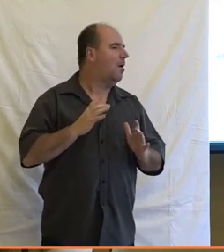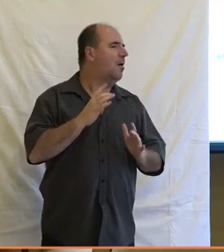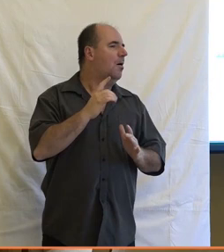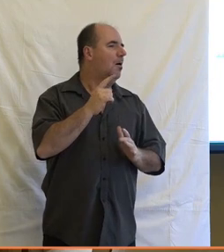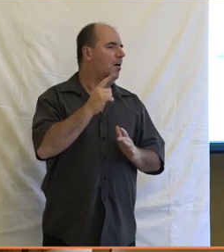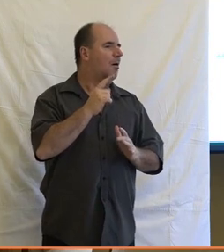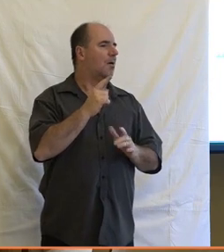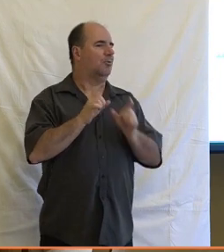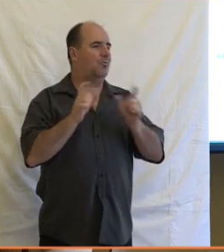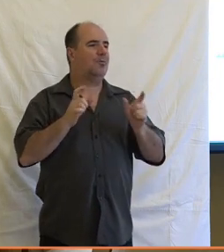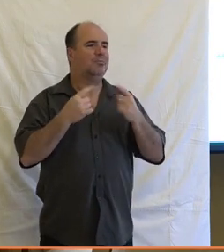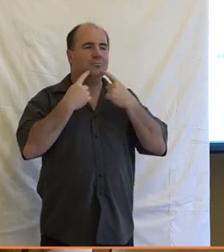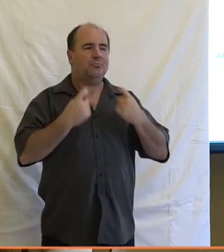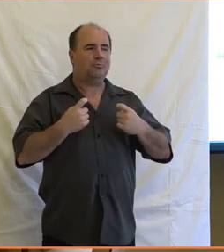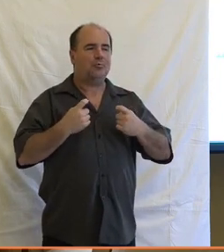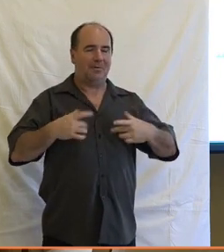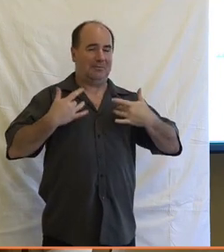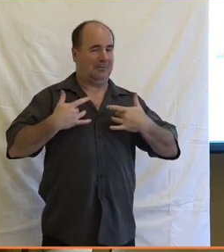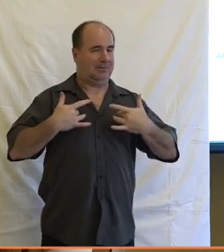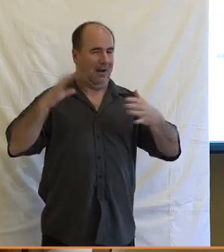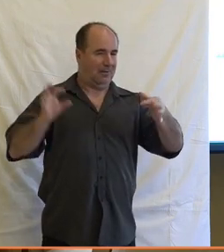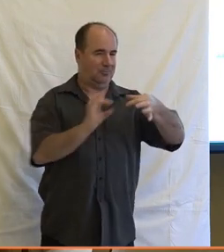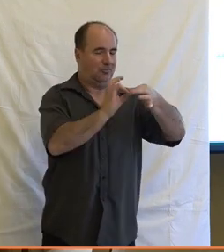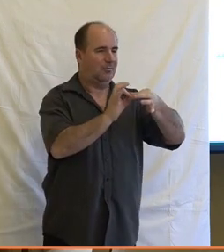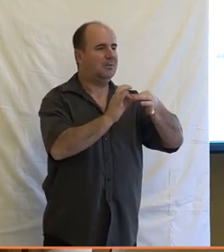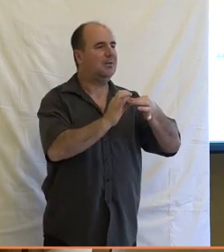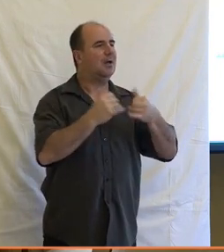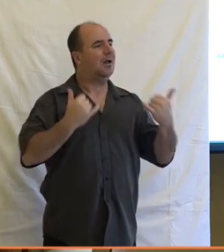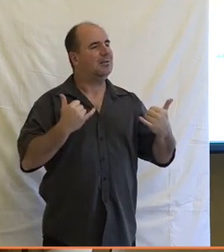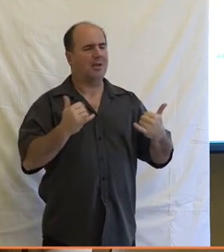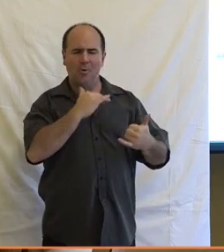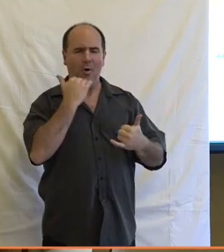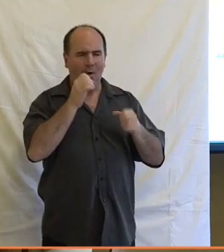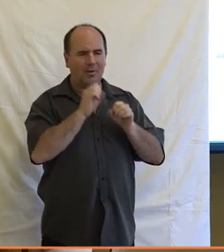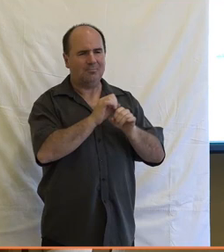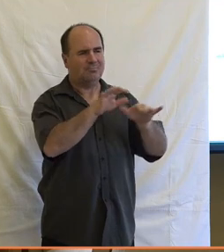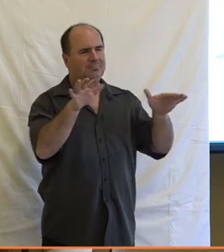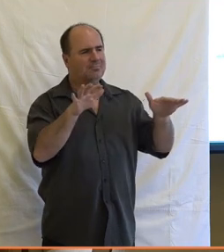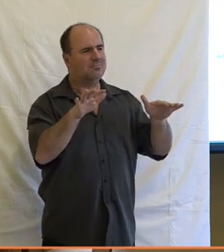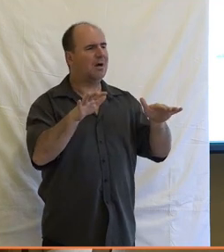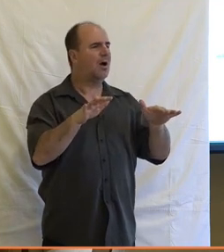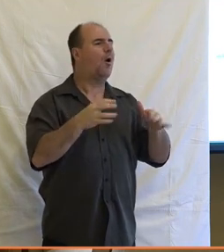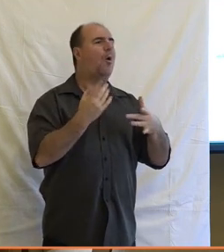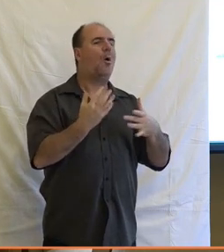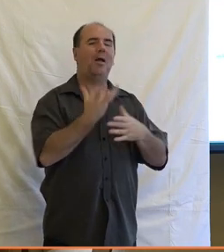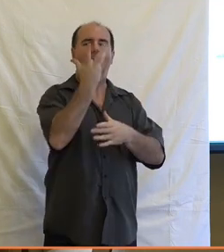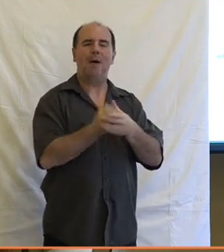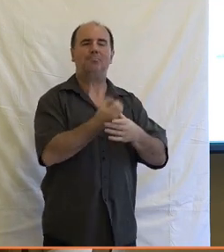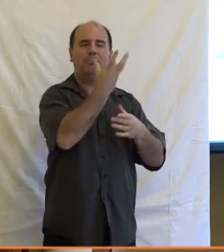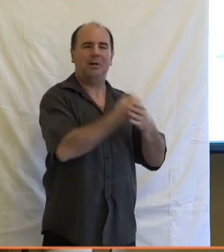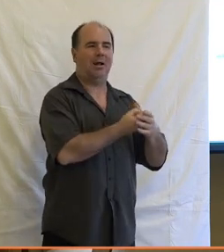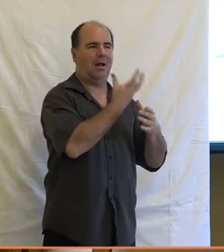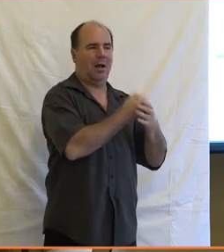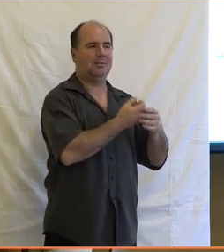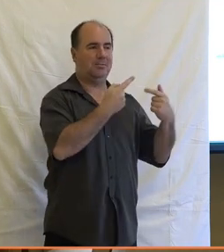oblasti duševního zdraví, kde třeba teďka mám dojem, že často se velmi mnohem více píše o tom, kolik vzniká skvělých aplikací na duševní zdraví. Jako reálně,